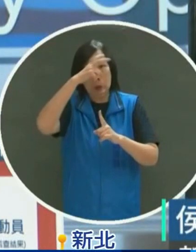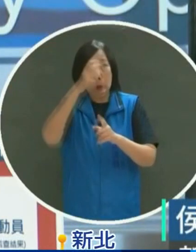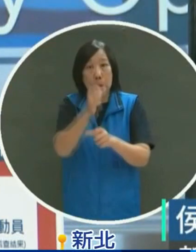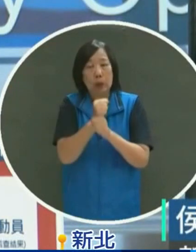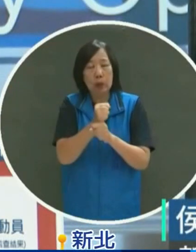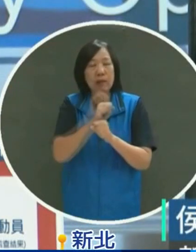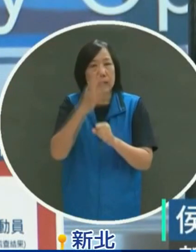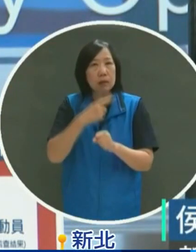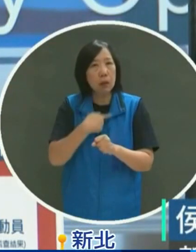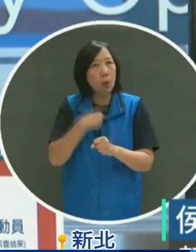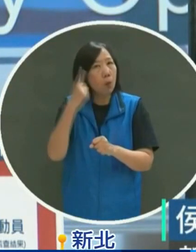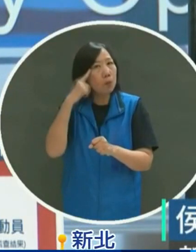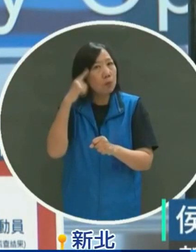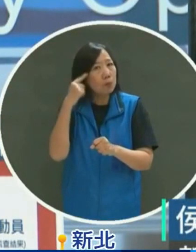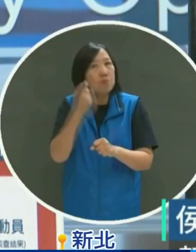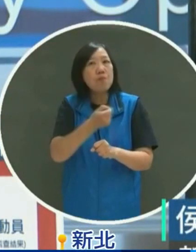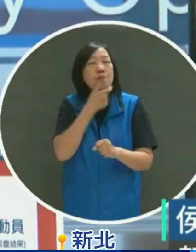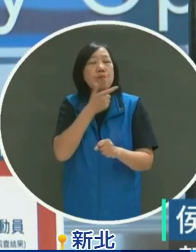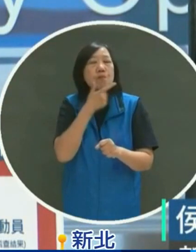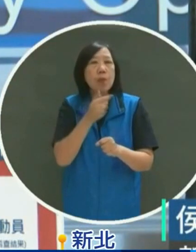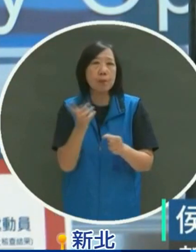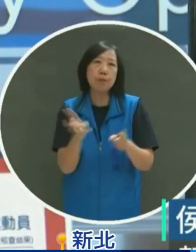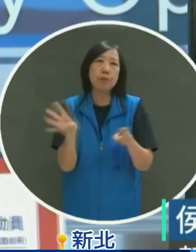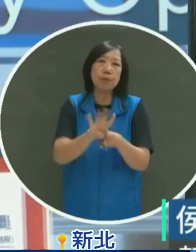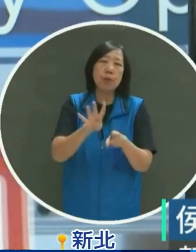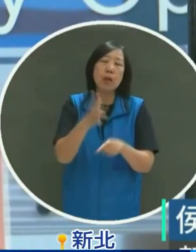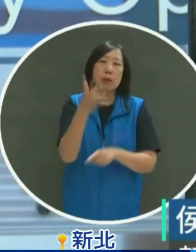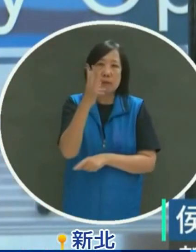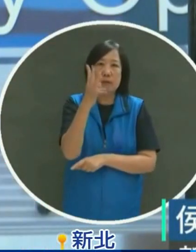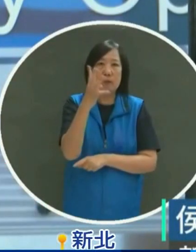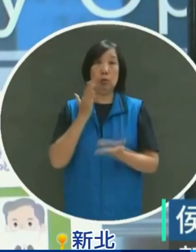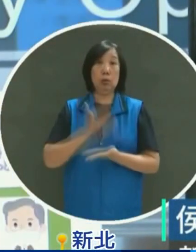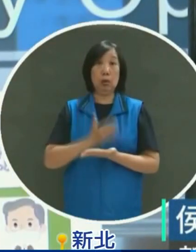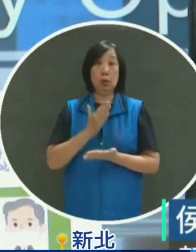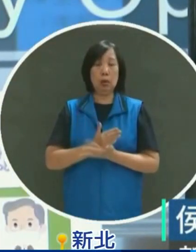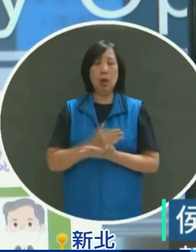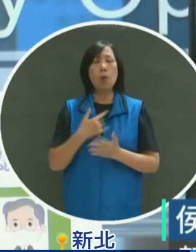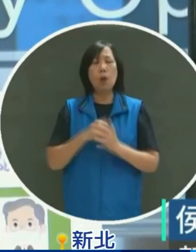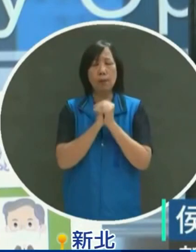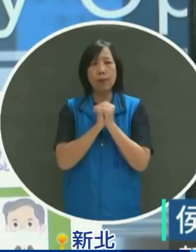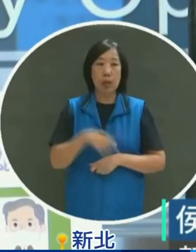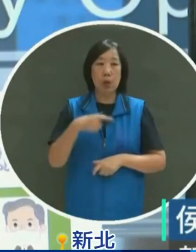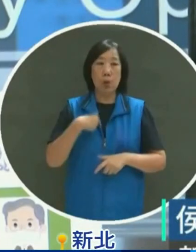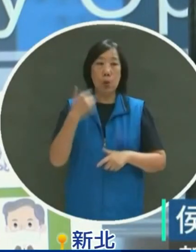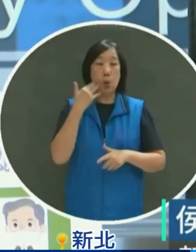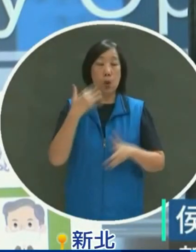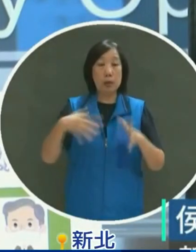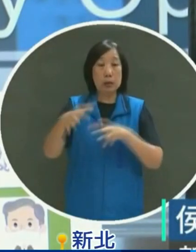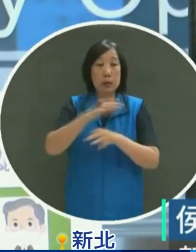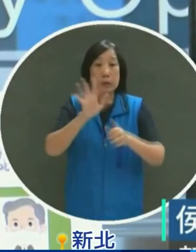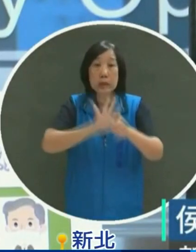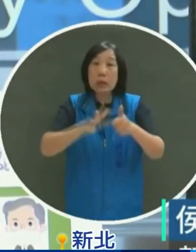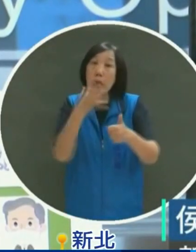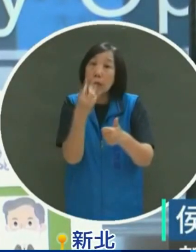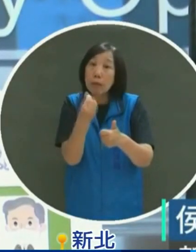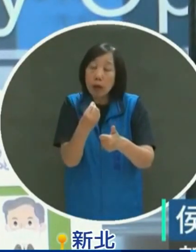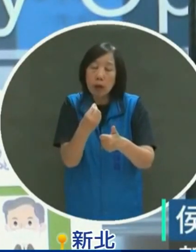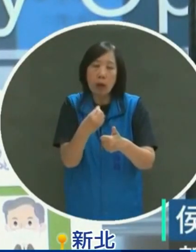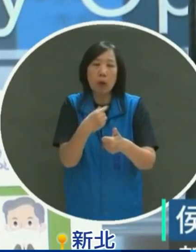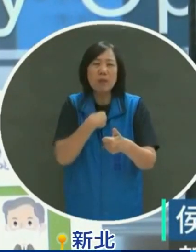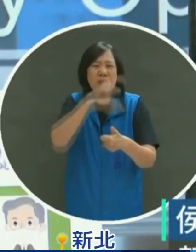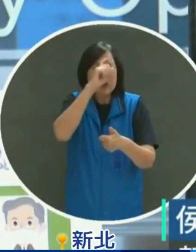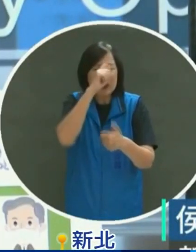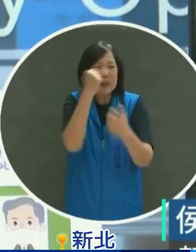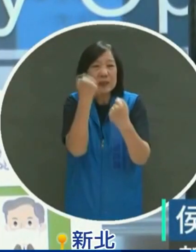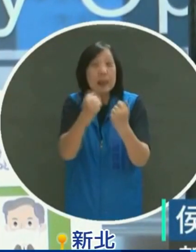经把它视同准四级的方向来全力护，拜托我们的企业能够在家里